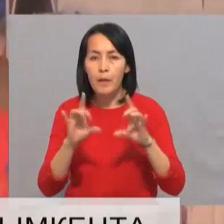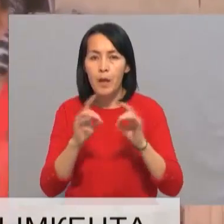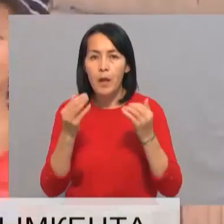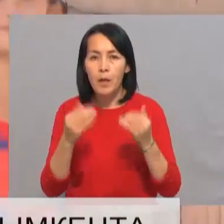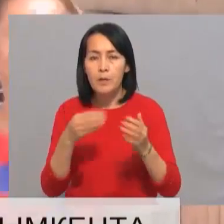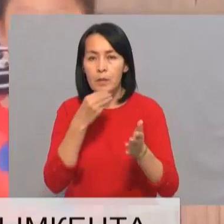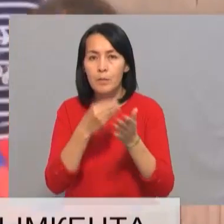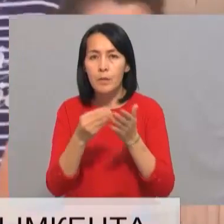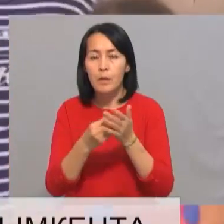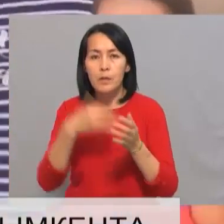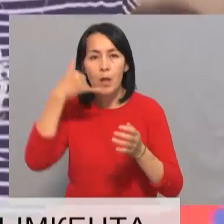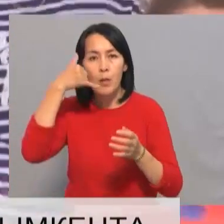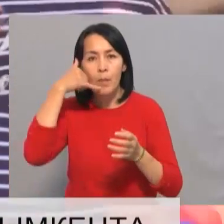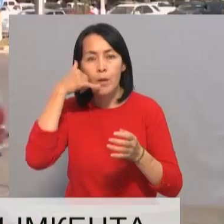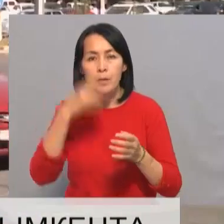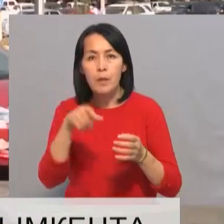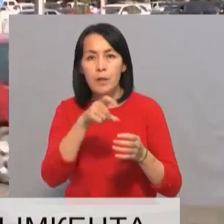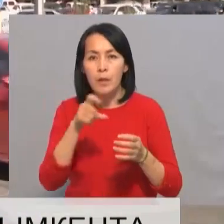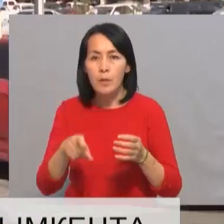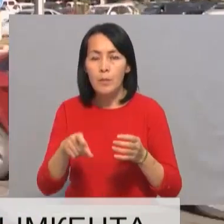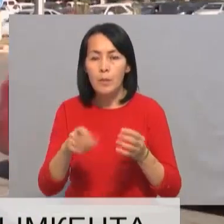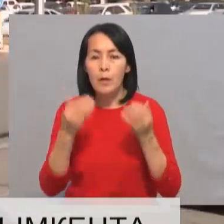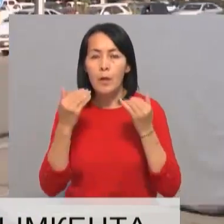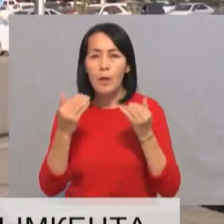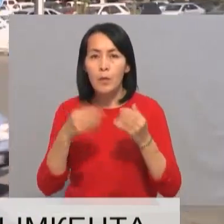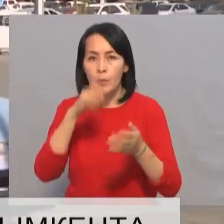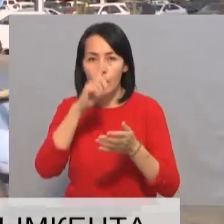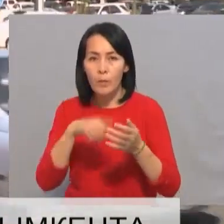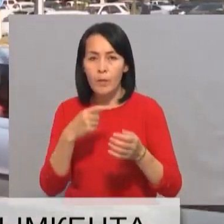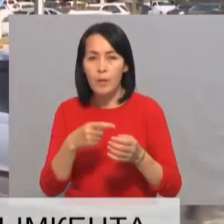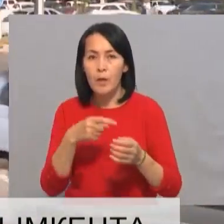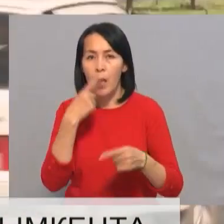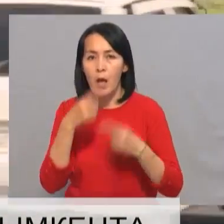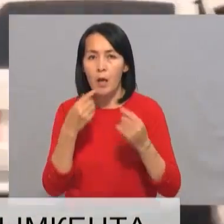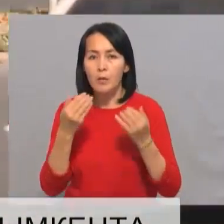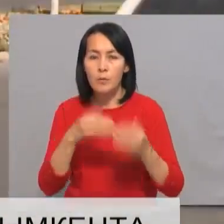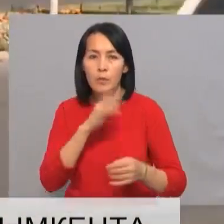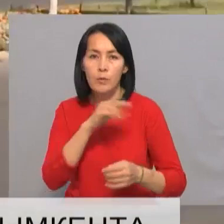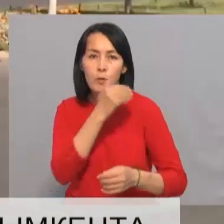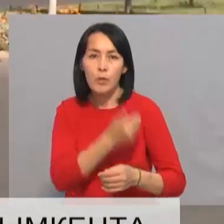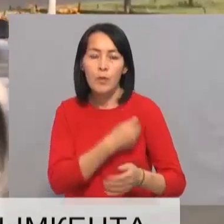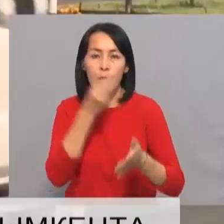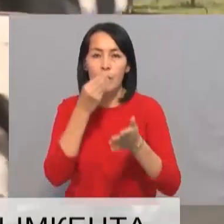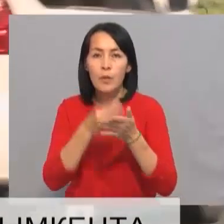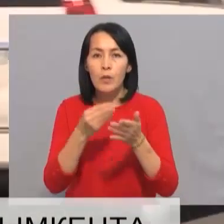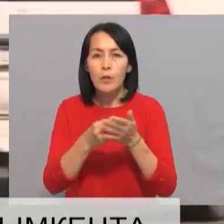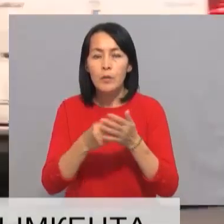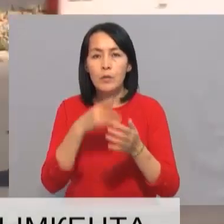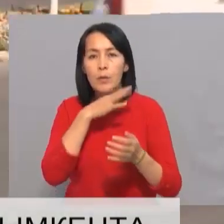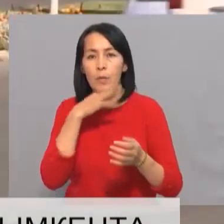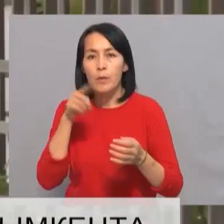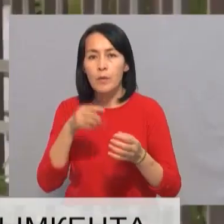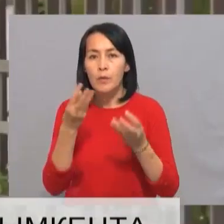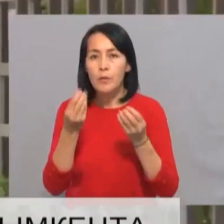ее продаже. Позвонившему потенциальному покупателю, он уверенным голосом сообщил, что желающих купить внедорожник много,